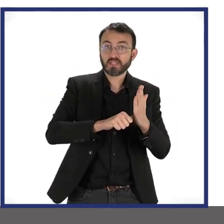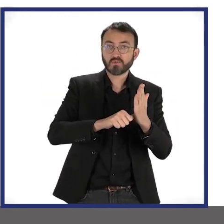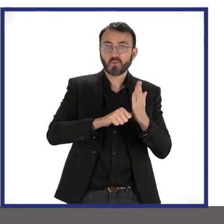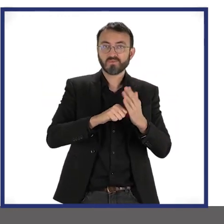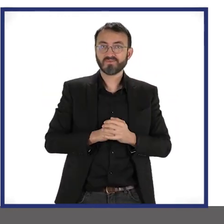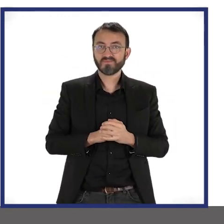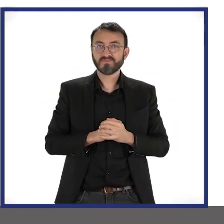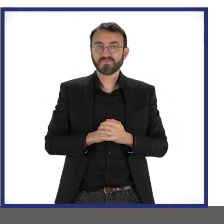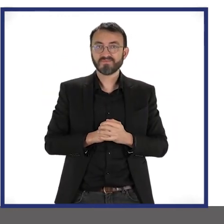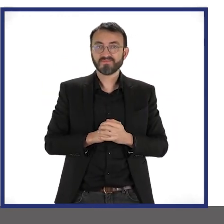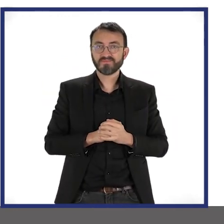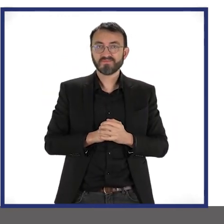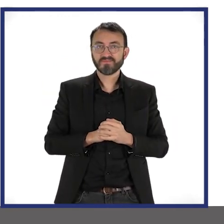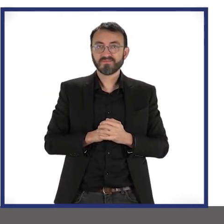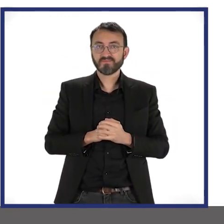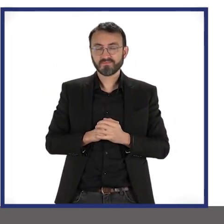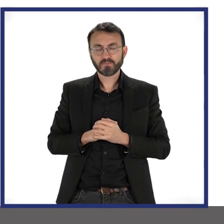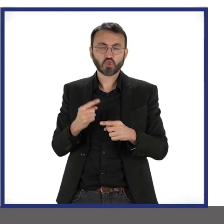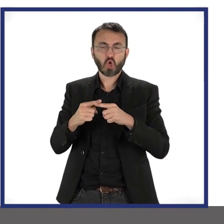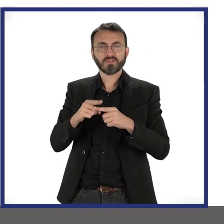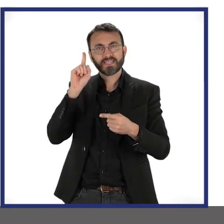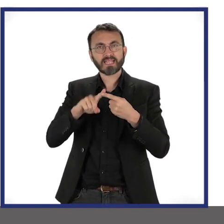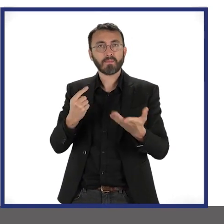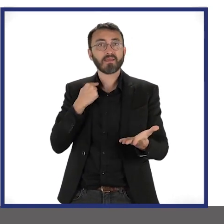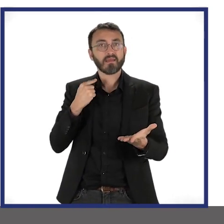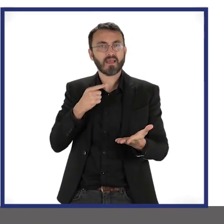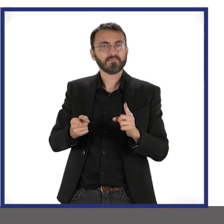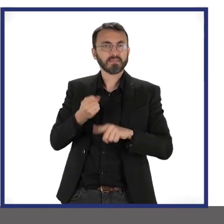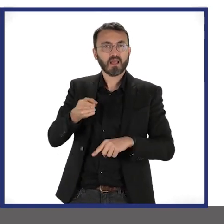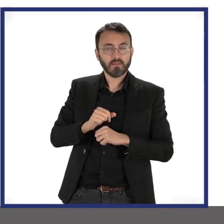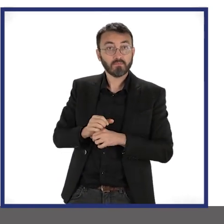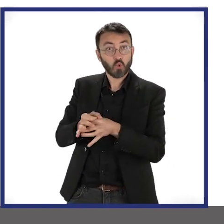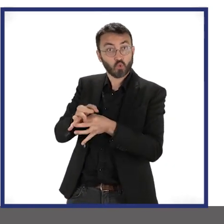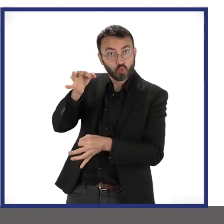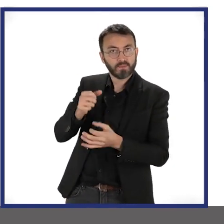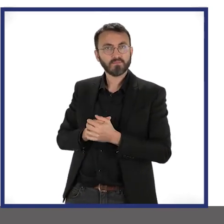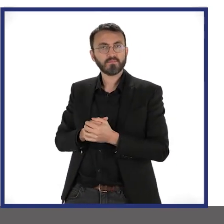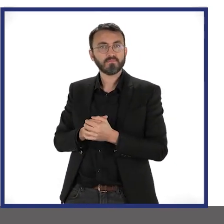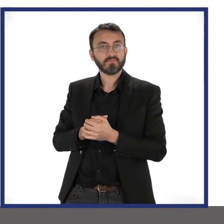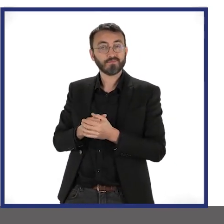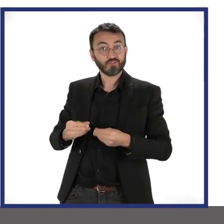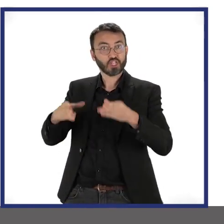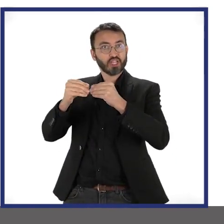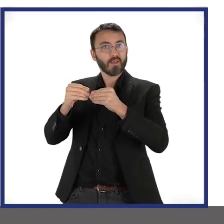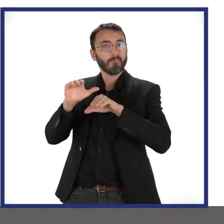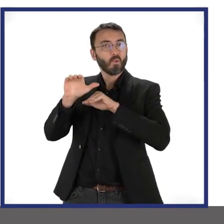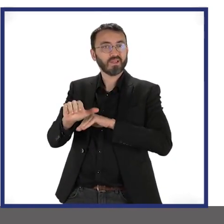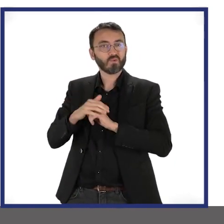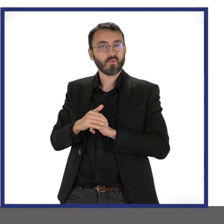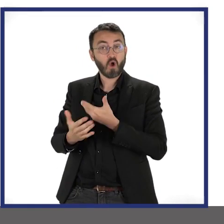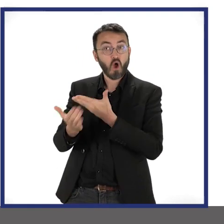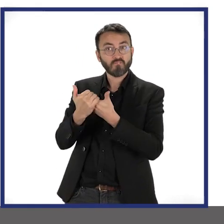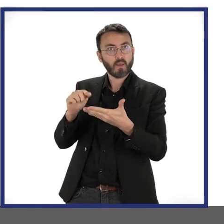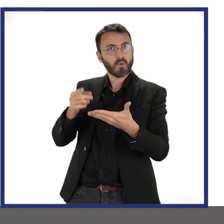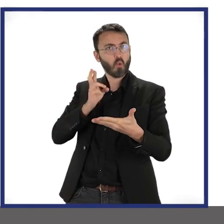la fiche d'identification, le dispositif de recueil de sel, le tube de prélèvement, le sachet de